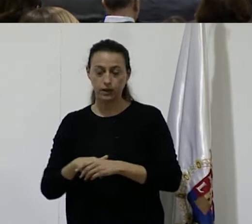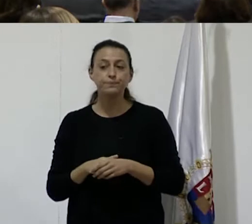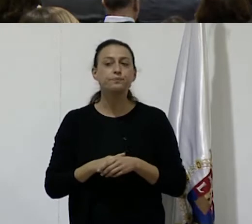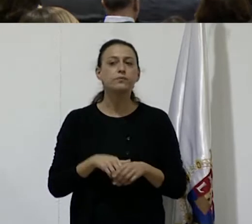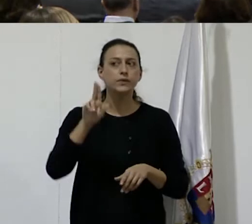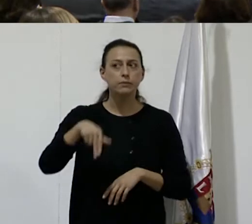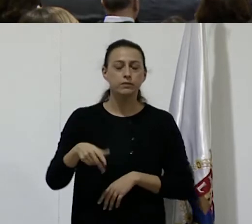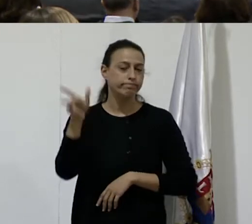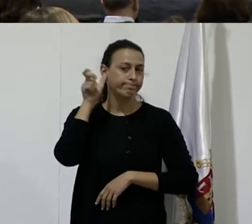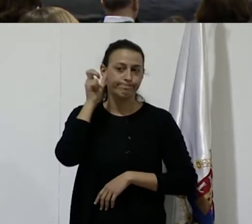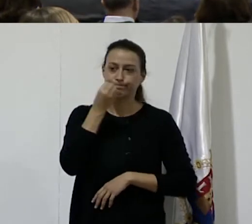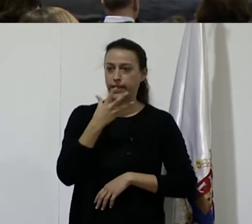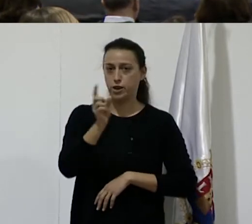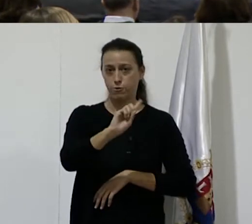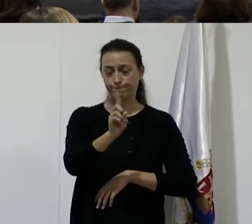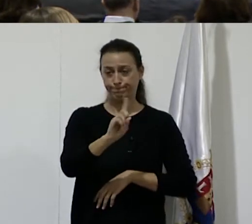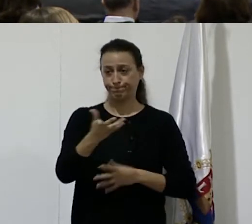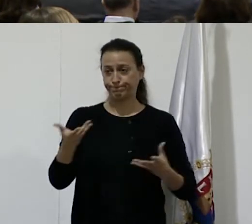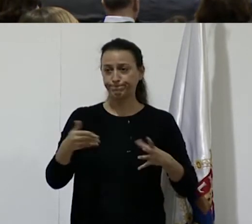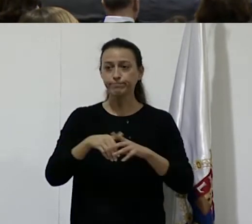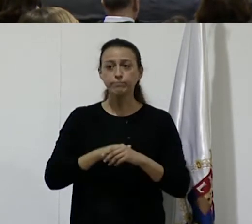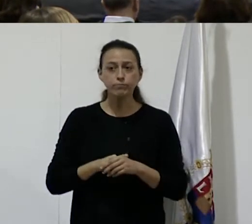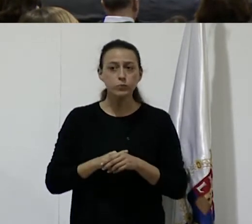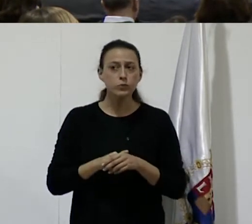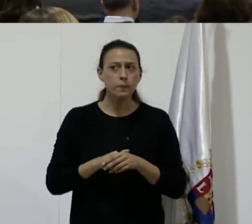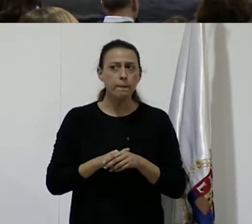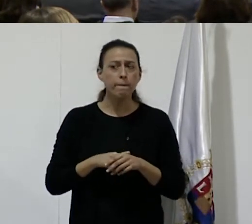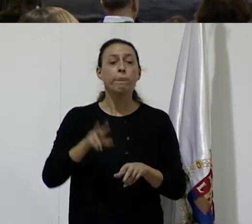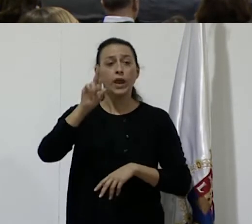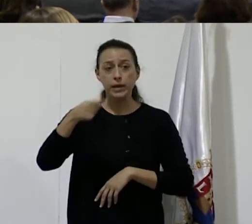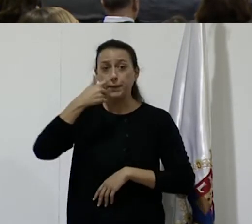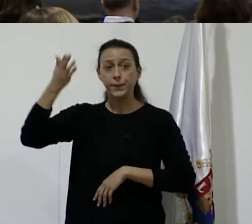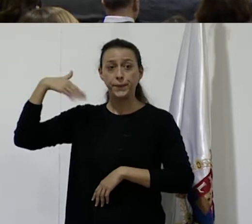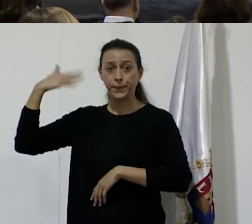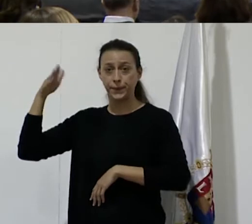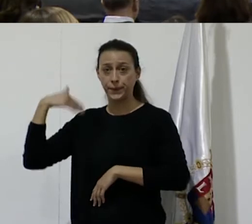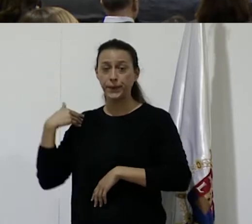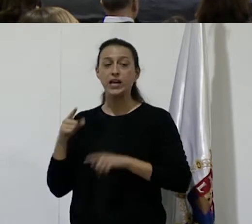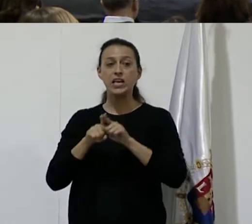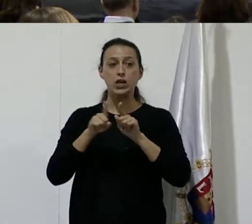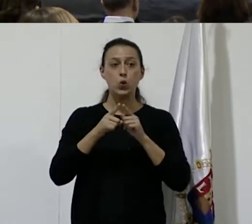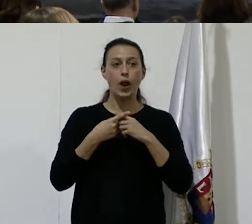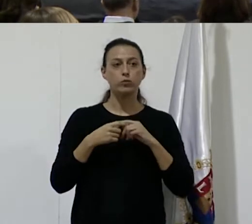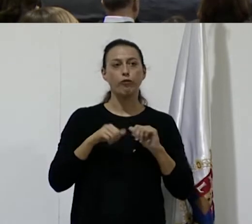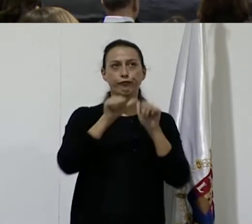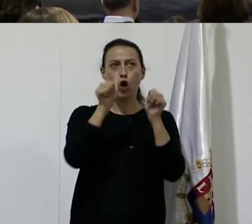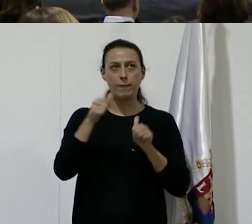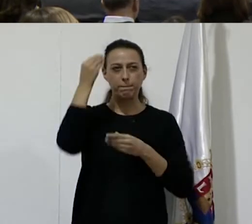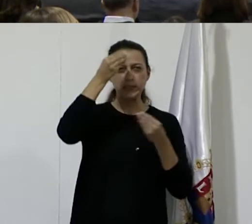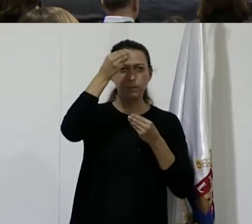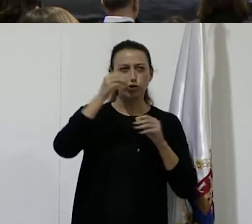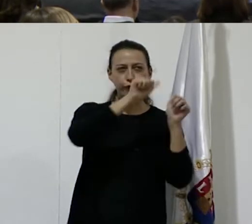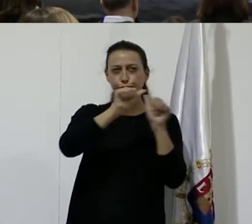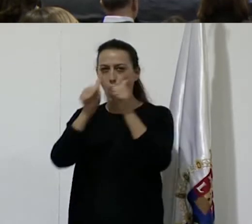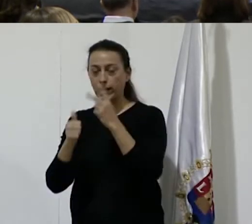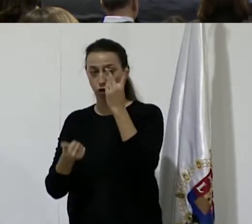museu tal com ara l'entenem, entre els dos grans corrents de pensament de la construcció del saber històric, l'idealisme i